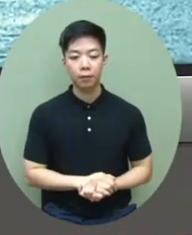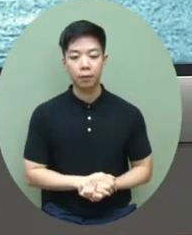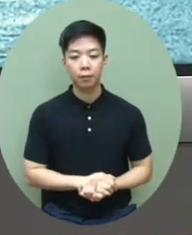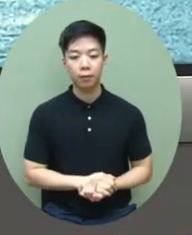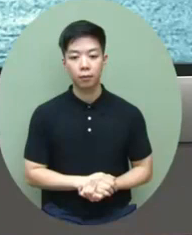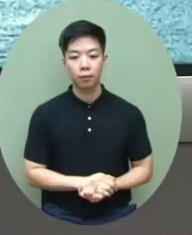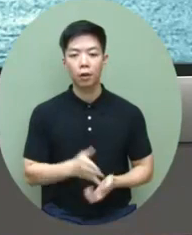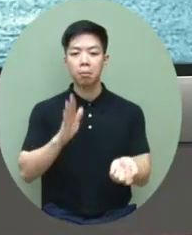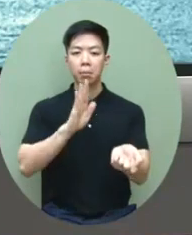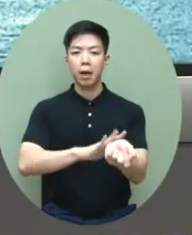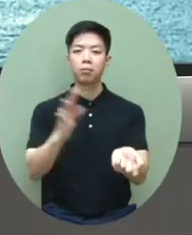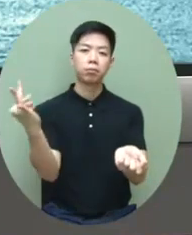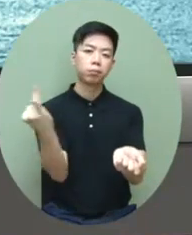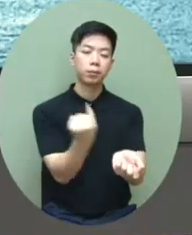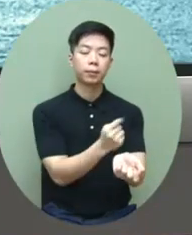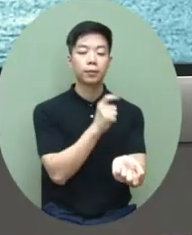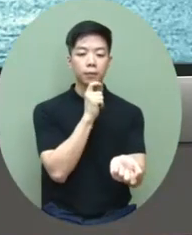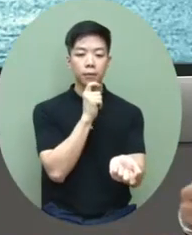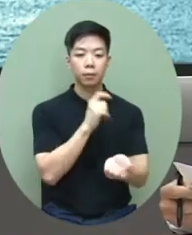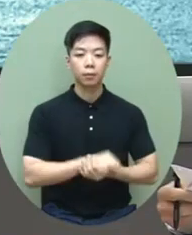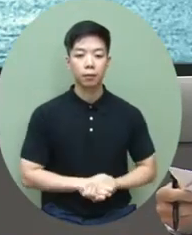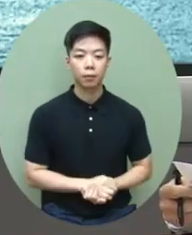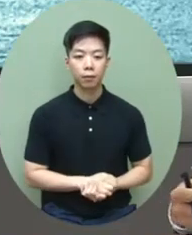病嚇，咁